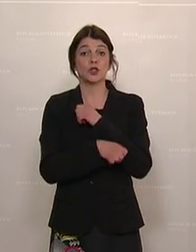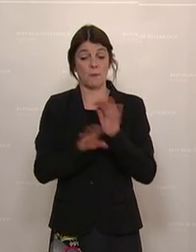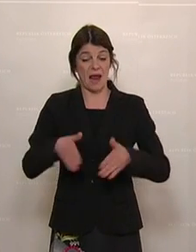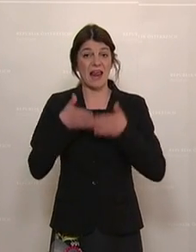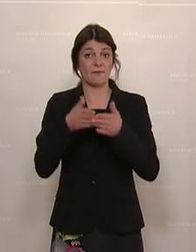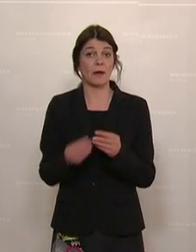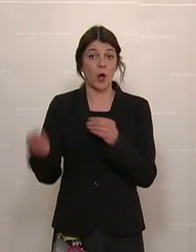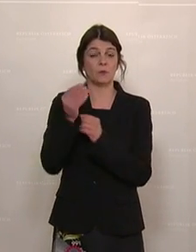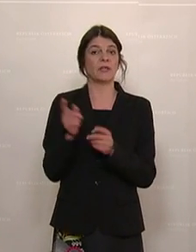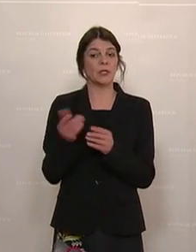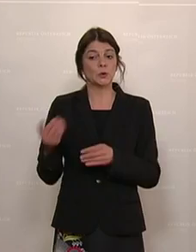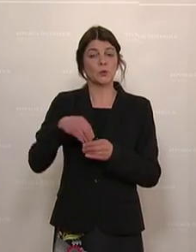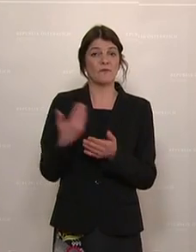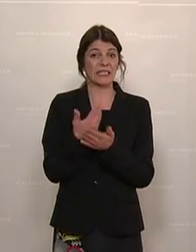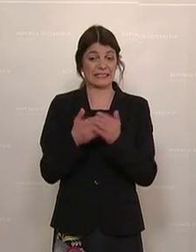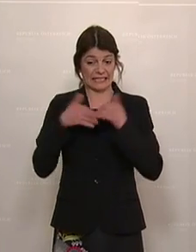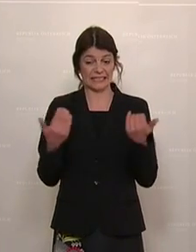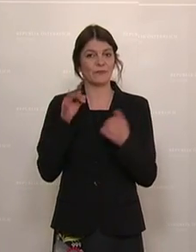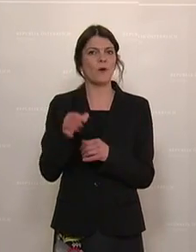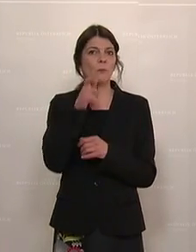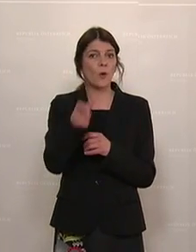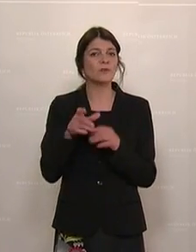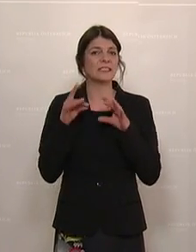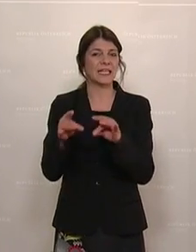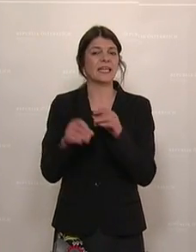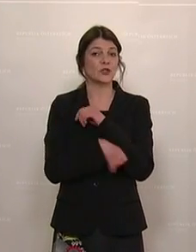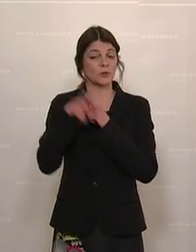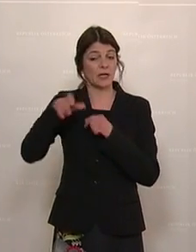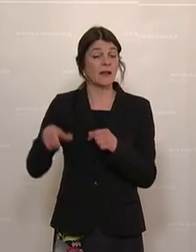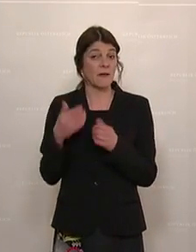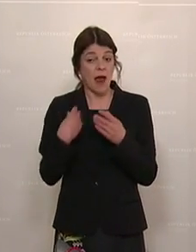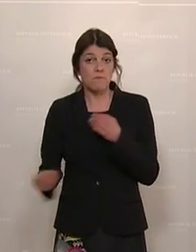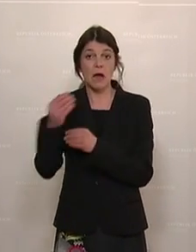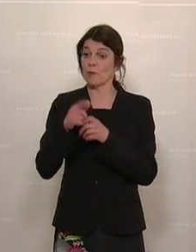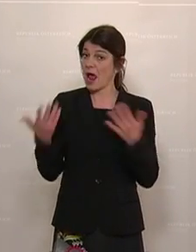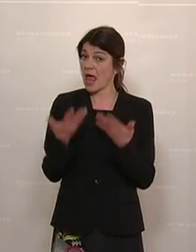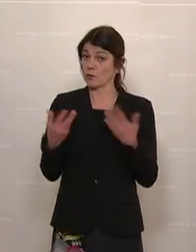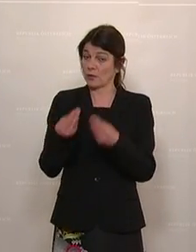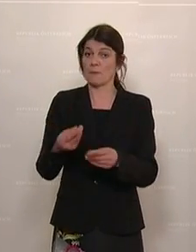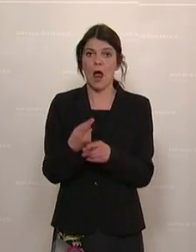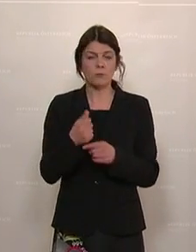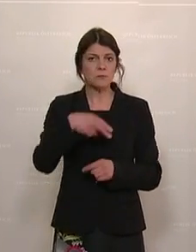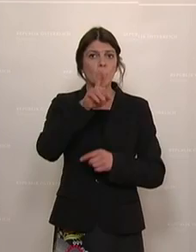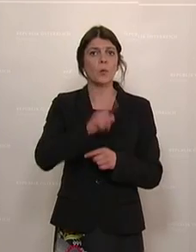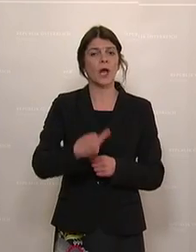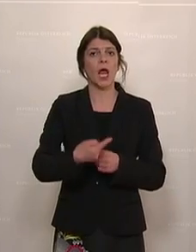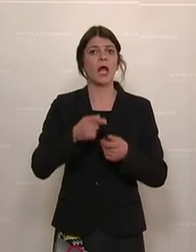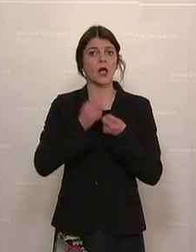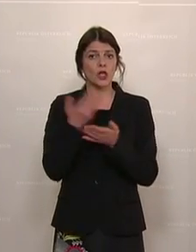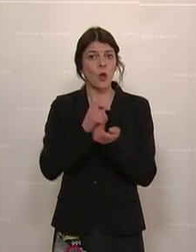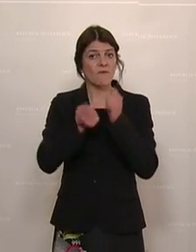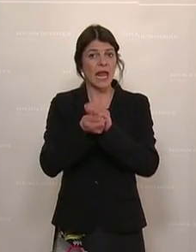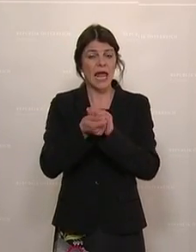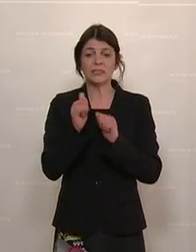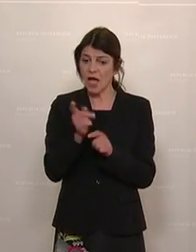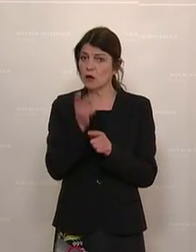die Zuverdienstgrenzen bei den Beihilfen erhöht, für berufstätige Studierende Erleichterungen geschaffen und jetzt mit der UG-Novelle auch noch geschaut, dass das Geld